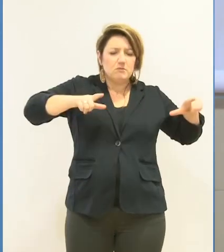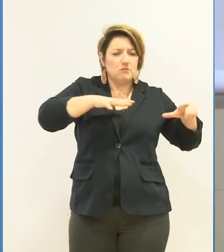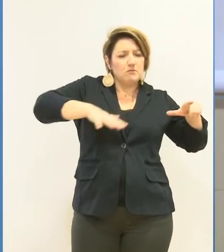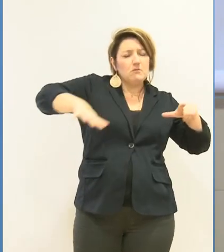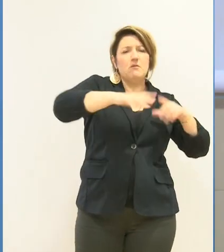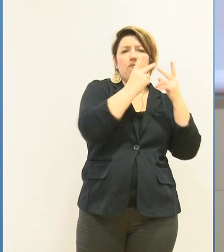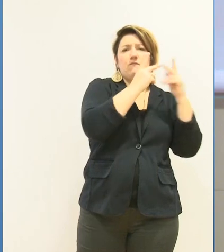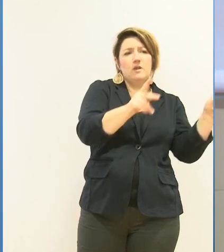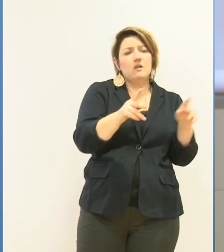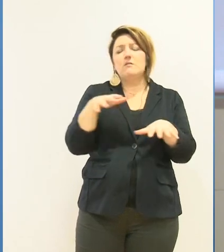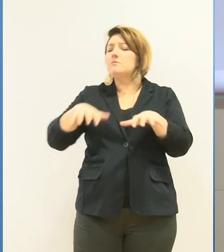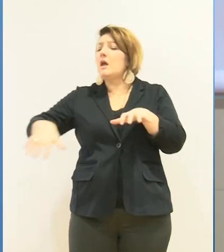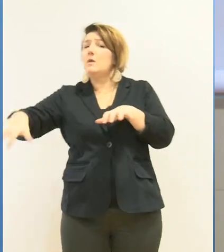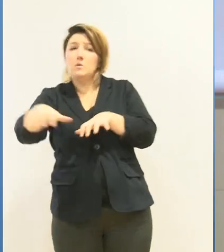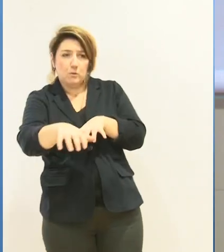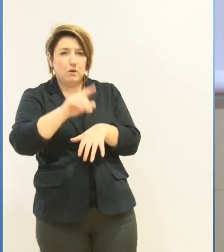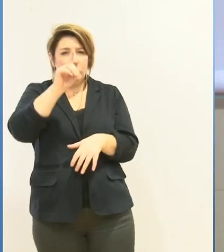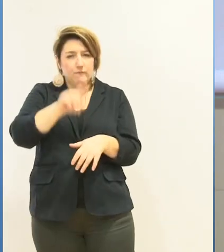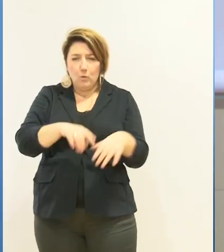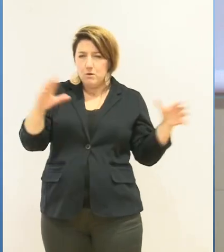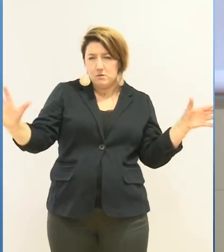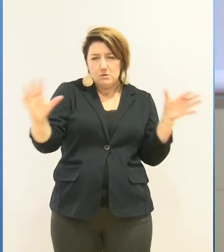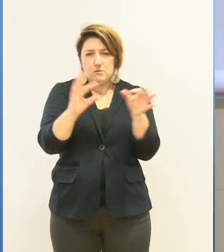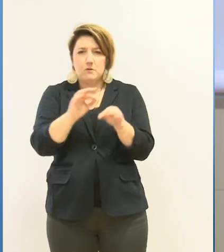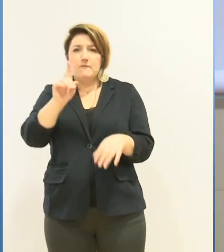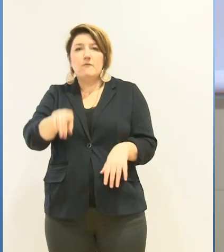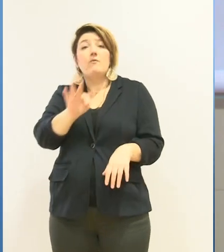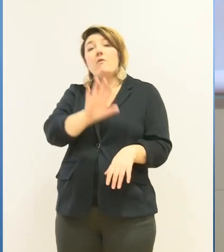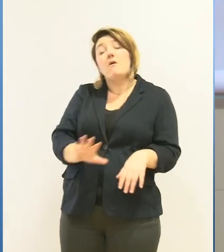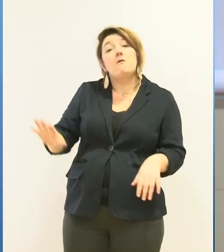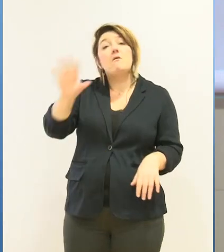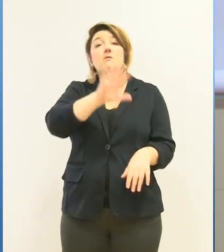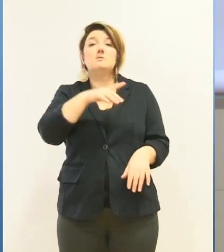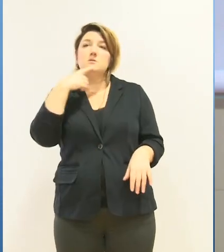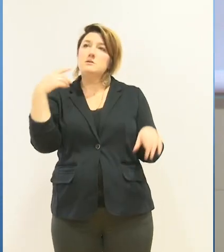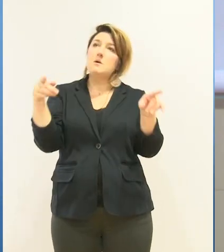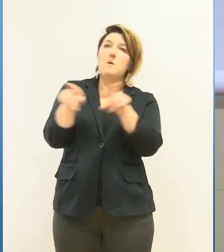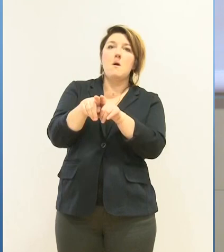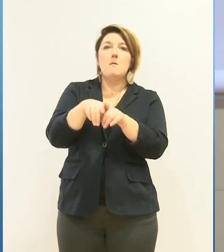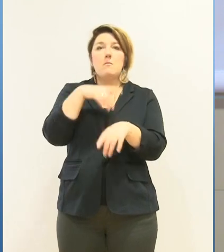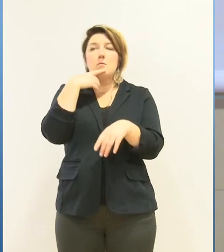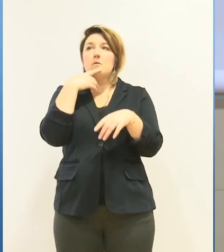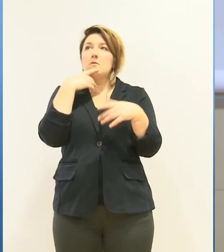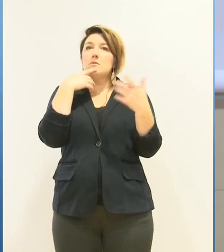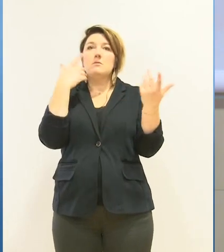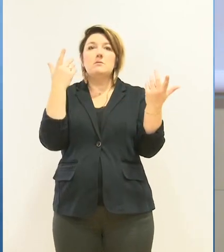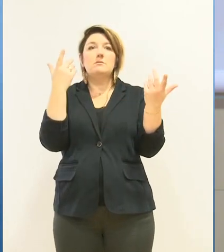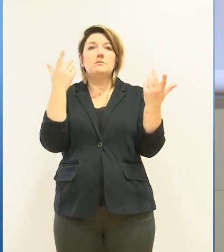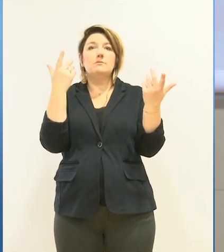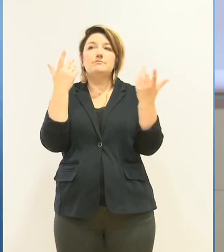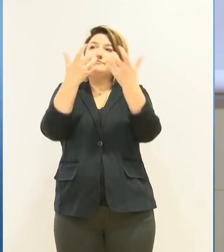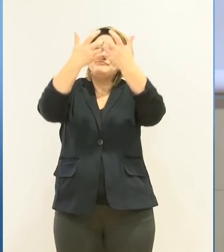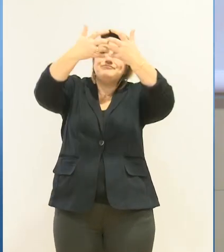le reste du territoire la france ne restera pas une et indivisible si la france des métropoles et celle